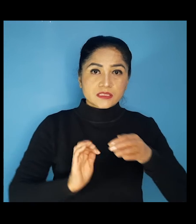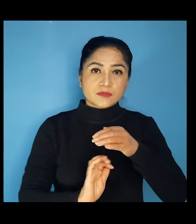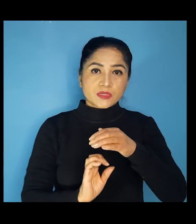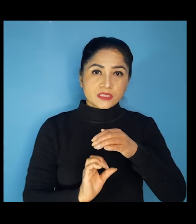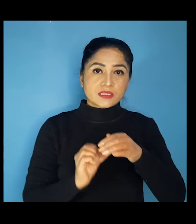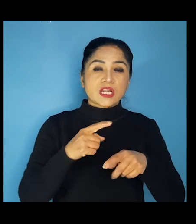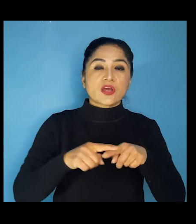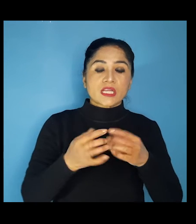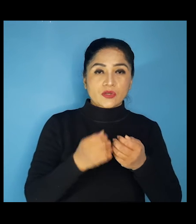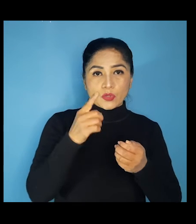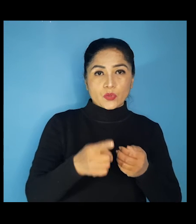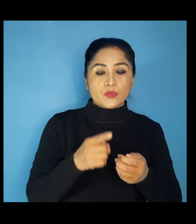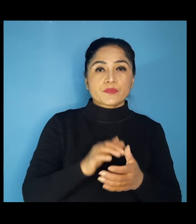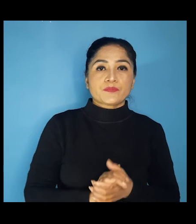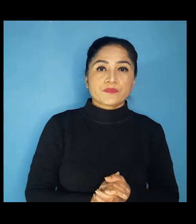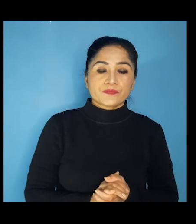लगानी गरेको हो